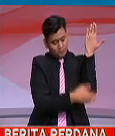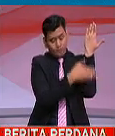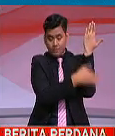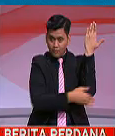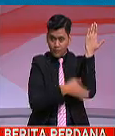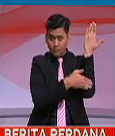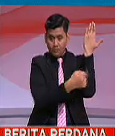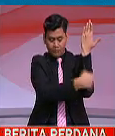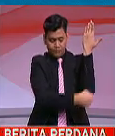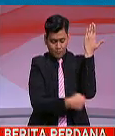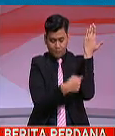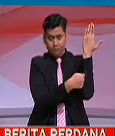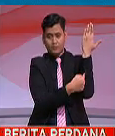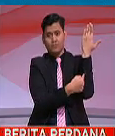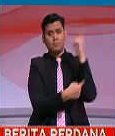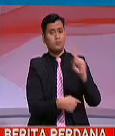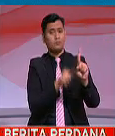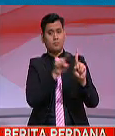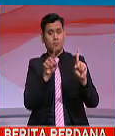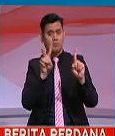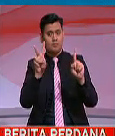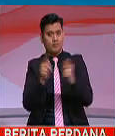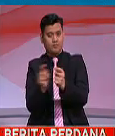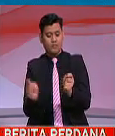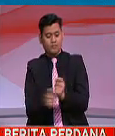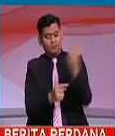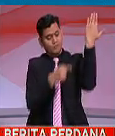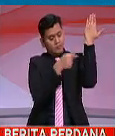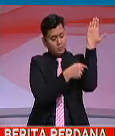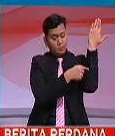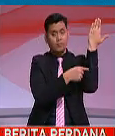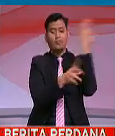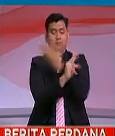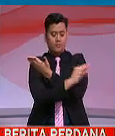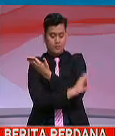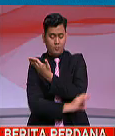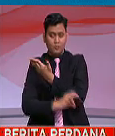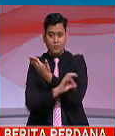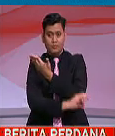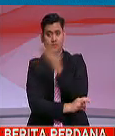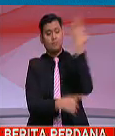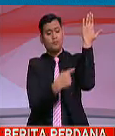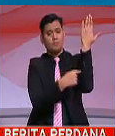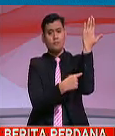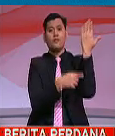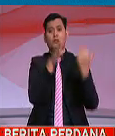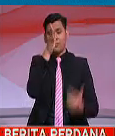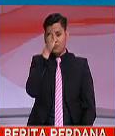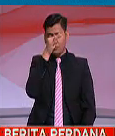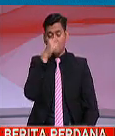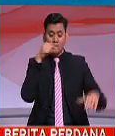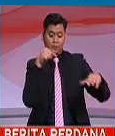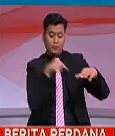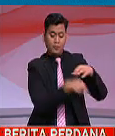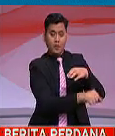dan juga di satu dua tempat melibatkan Negeri Sembilan dan juga Melaka. Manakala hujan di satu dua tempat yang sedang berlaku di pedalaman